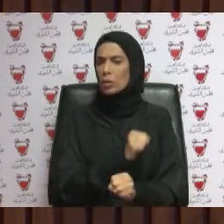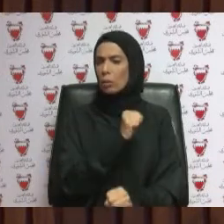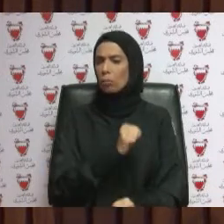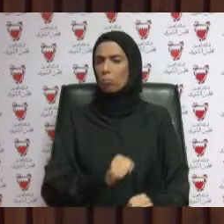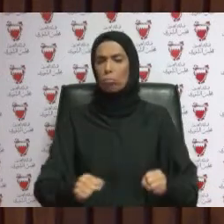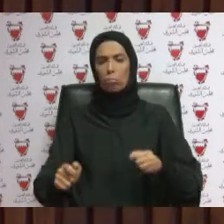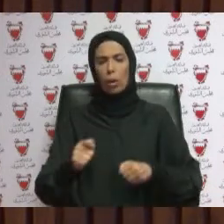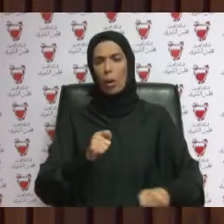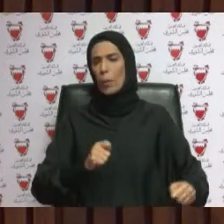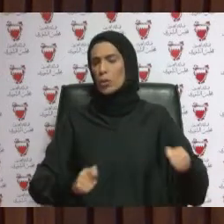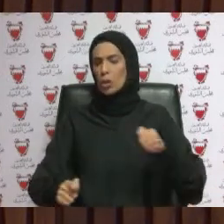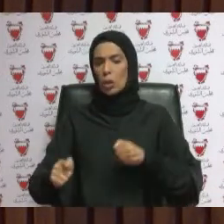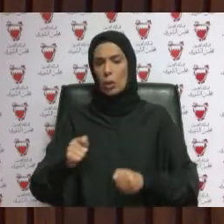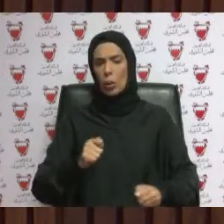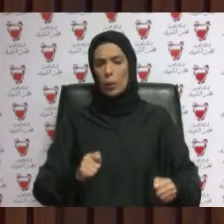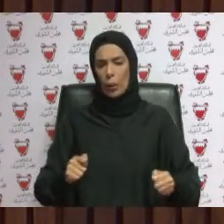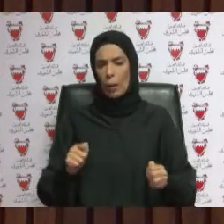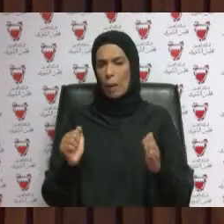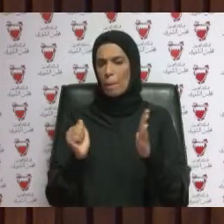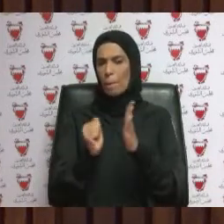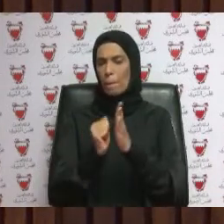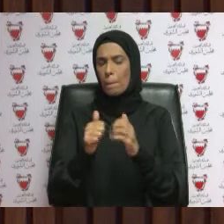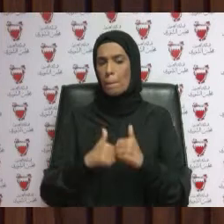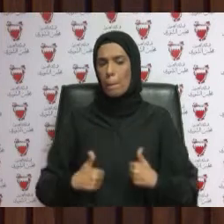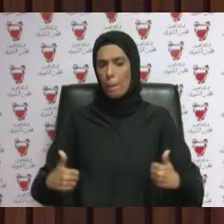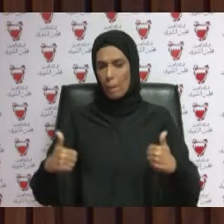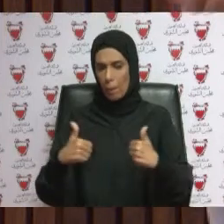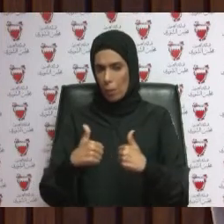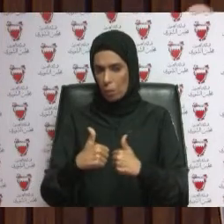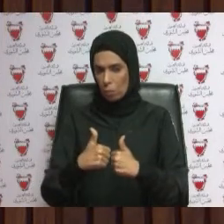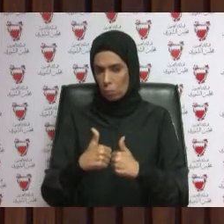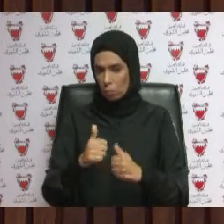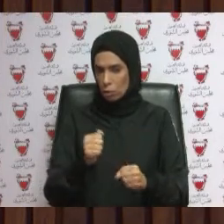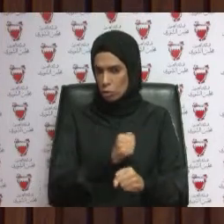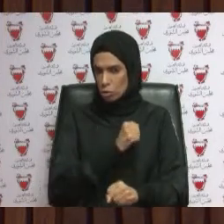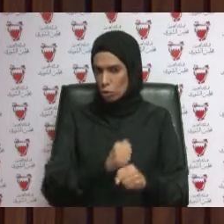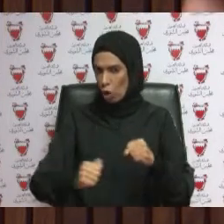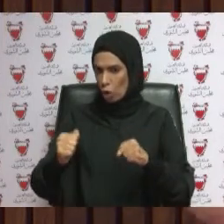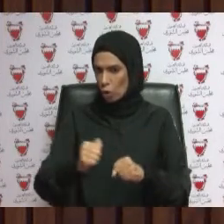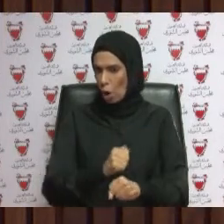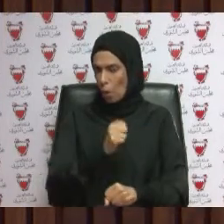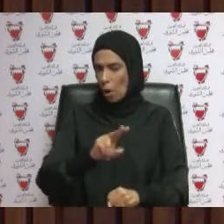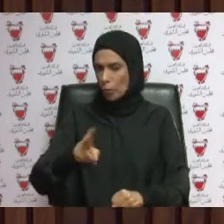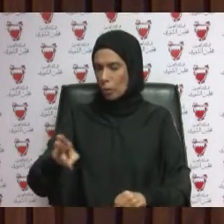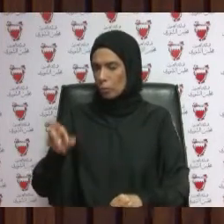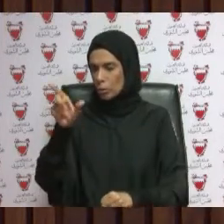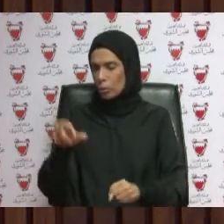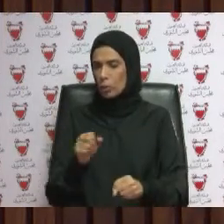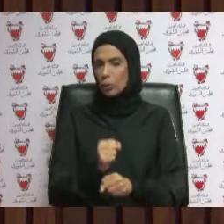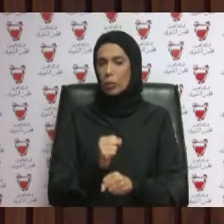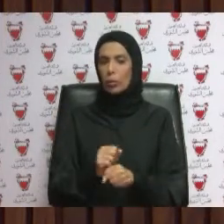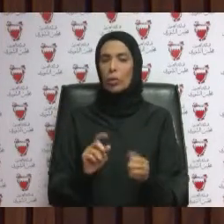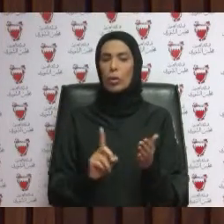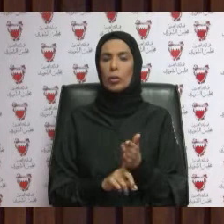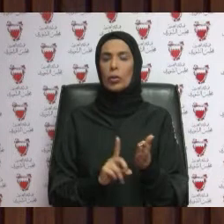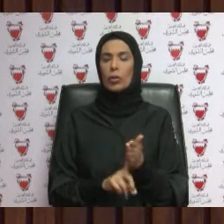سكن معدل مبنى معدل السكن العائلي في استخدامات أخرى أو لسكن عمال يتوجب عليه